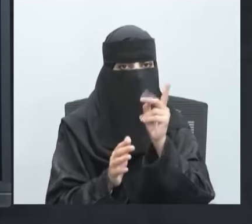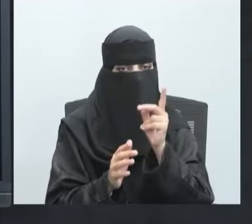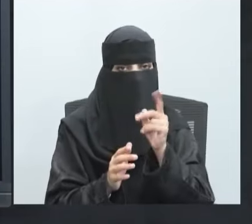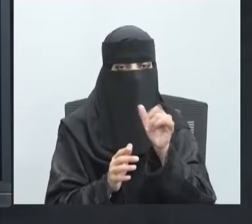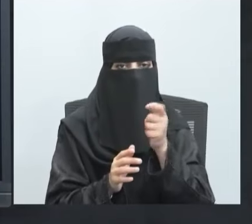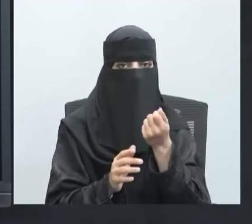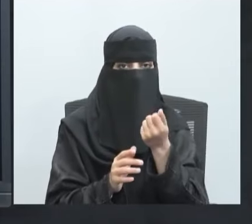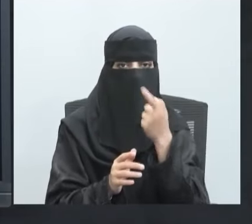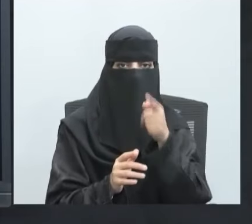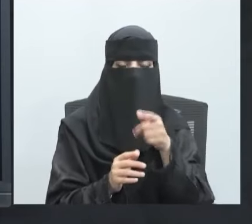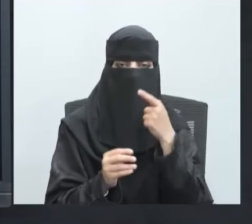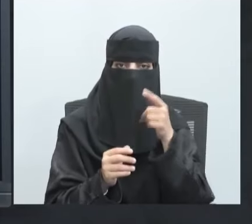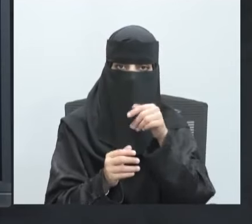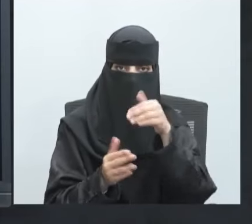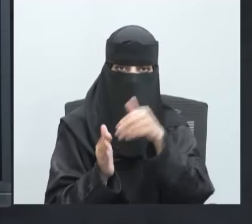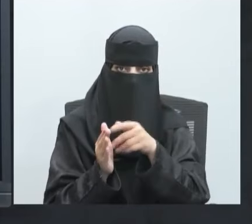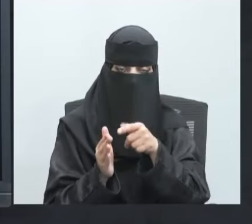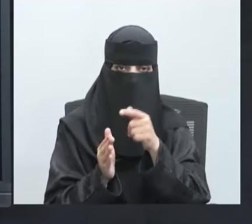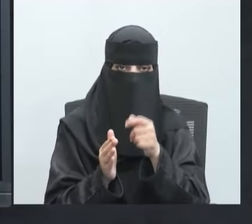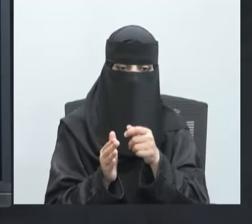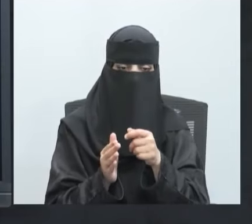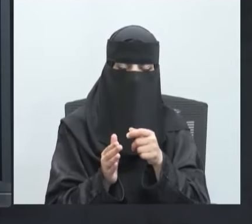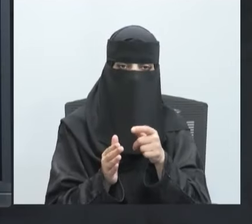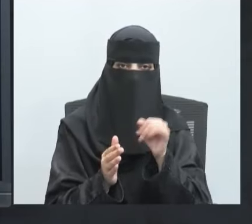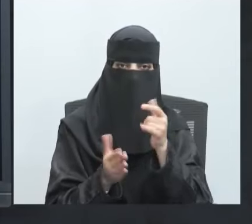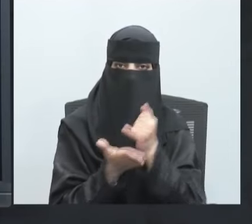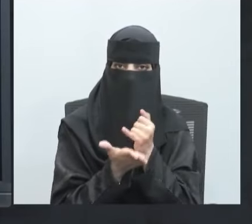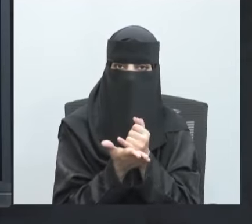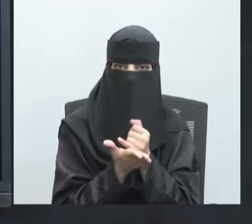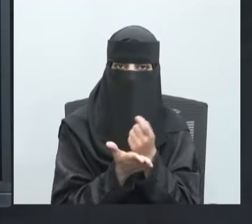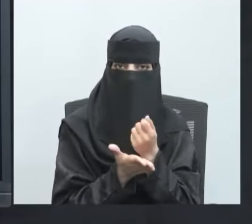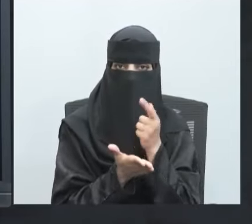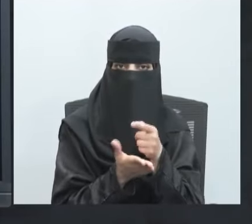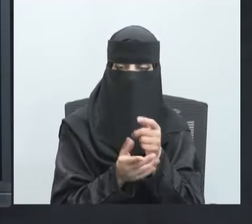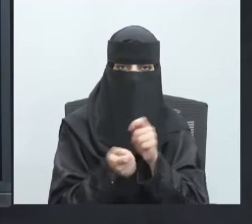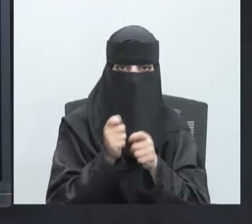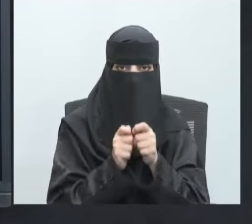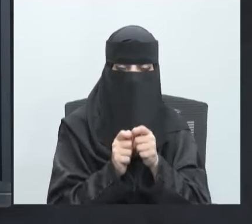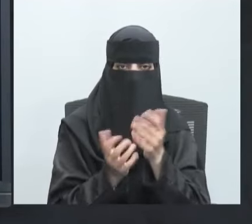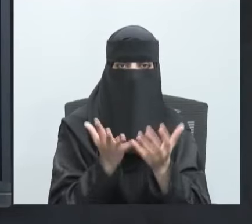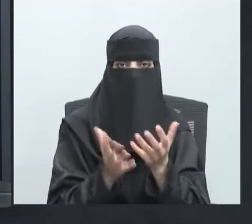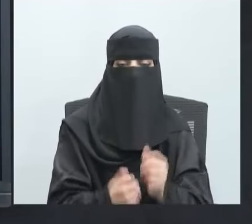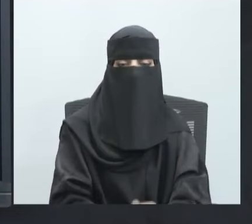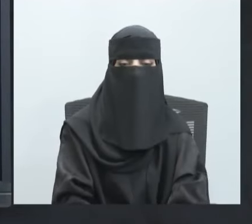فنبدو وهذا يعتبر كما ذكرنا من المسؤوليه الماليه في اعداد